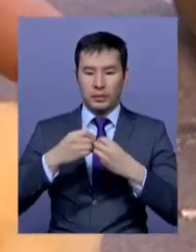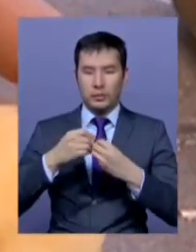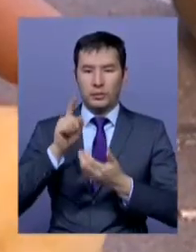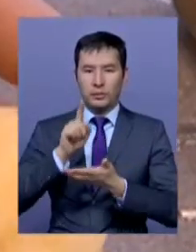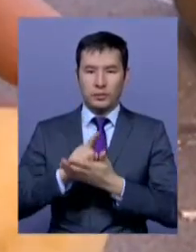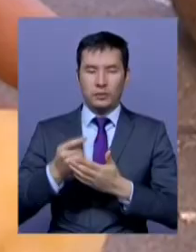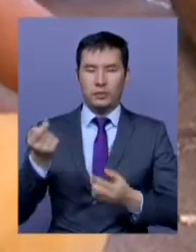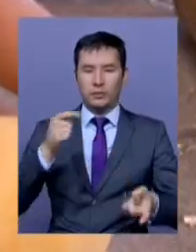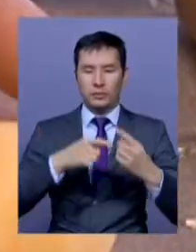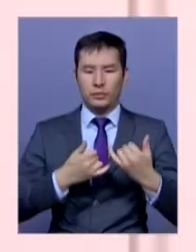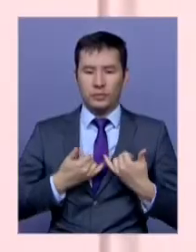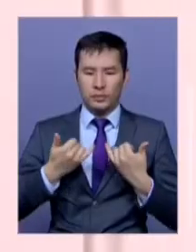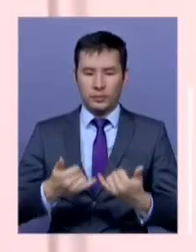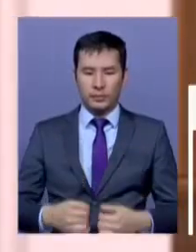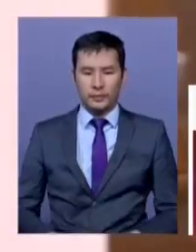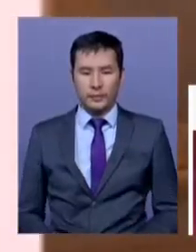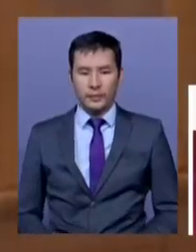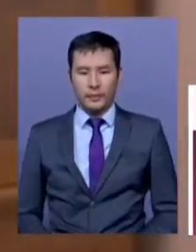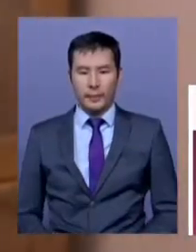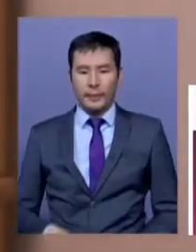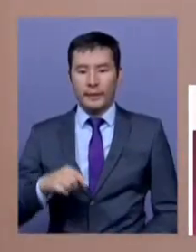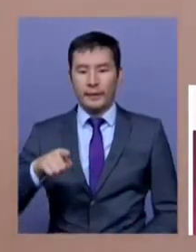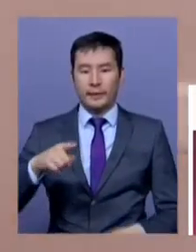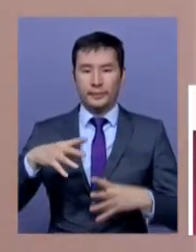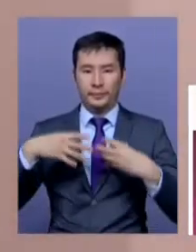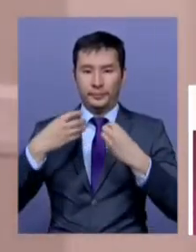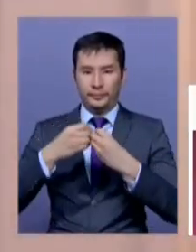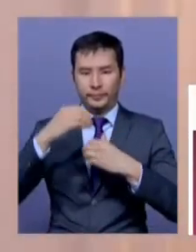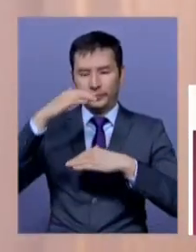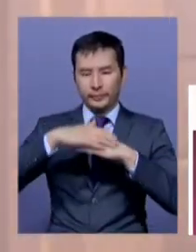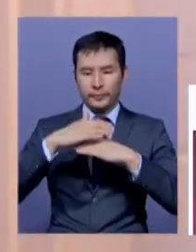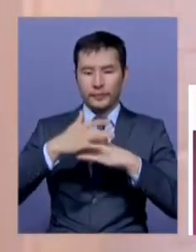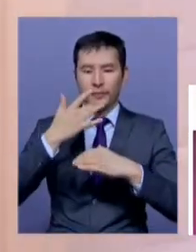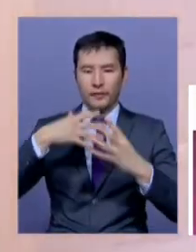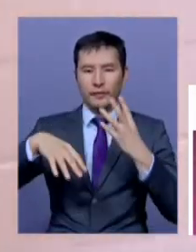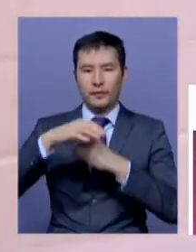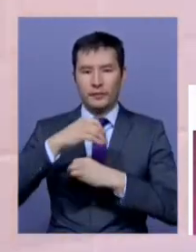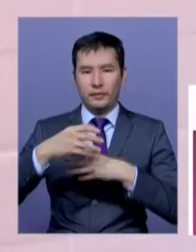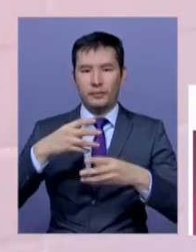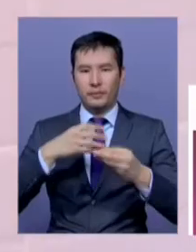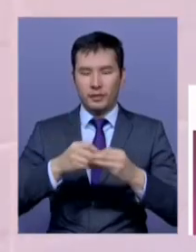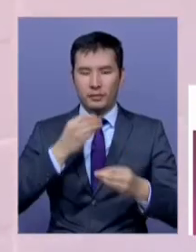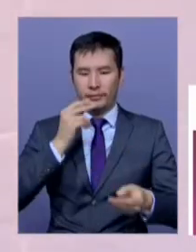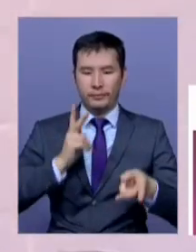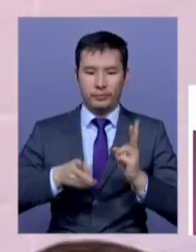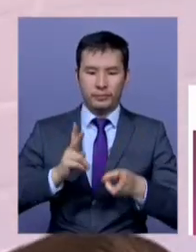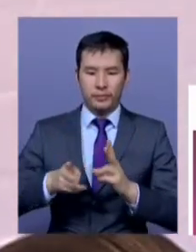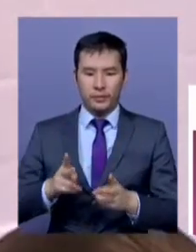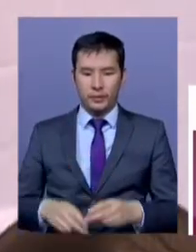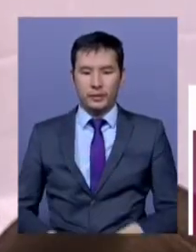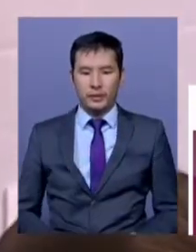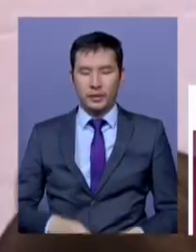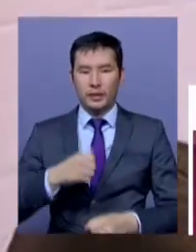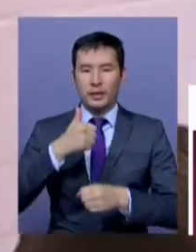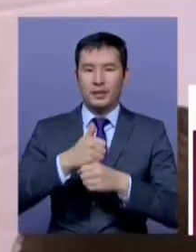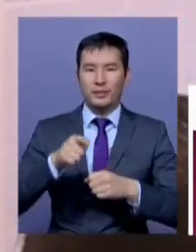ерекше көңіл бөлінеді. Бұл отбасының дәстүрі бойынша кешкі асты барлығы бірге дайындайды. Мұғалім үйге берген тапсырманы балалар орындаған соң